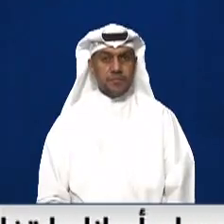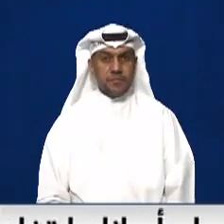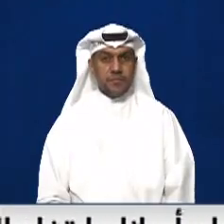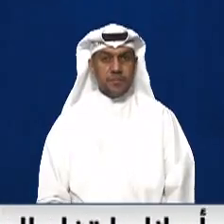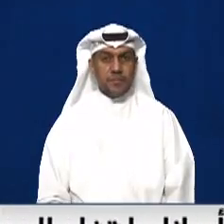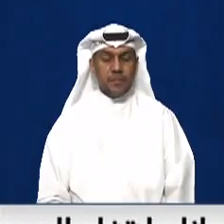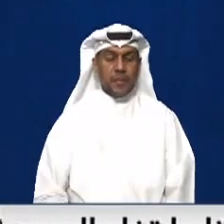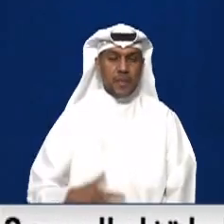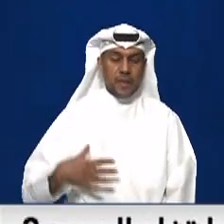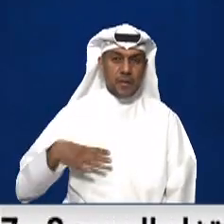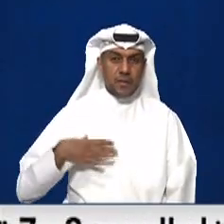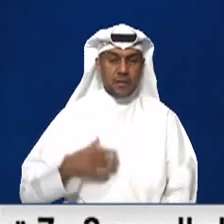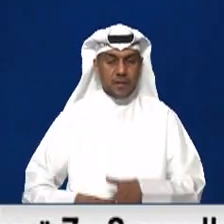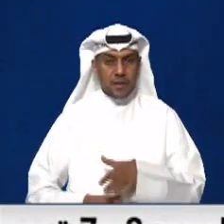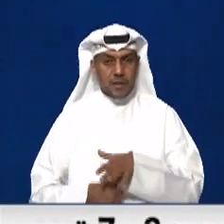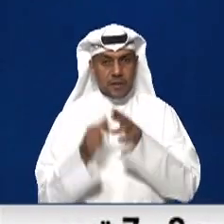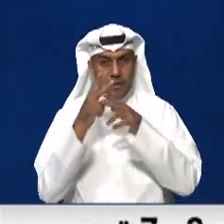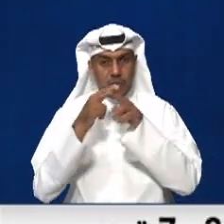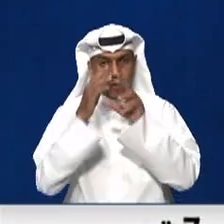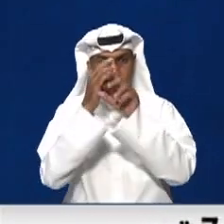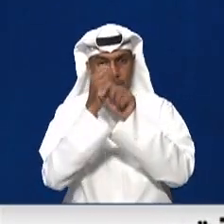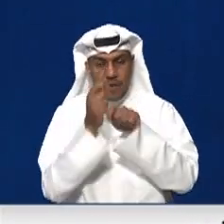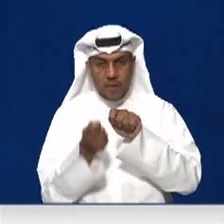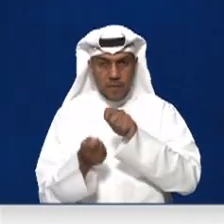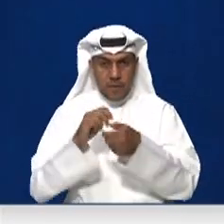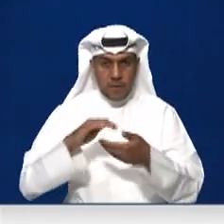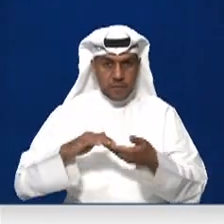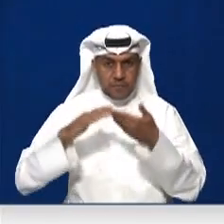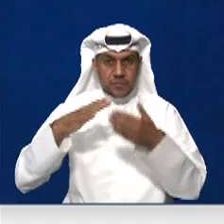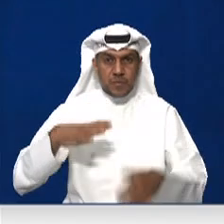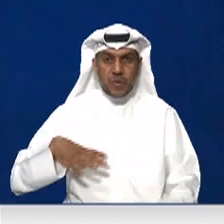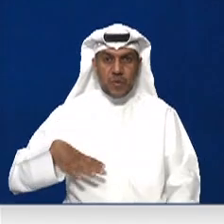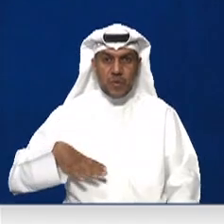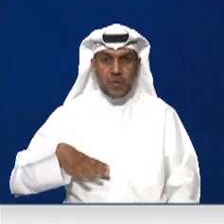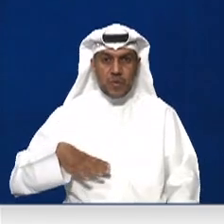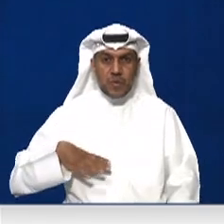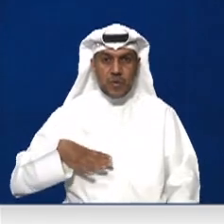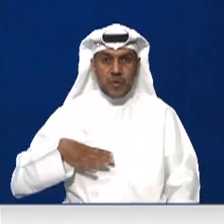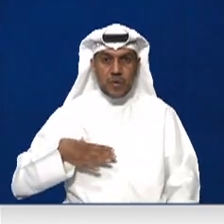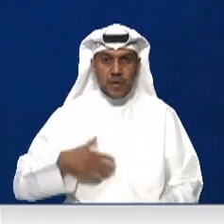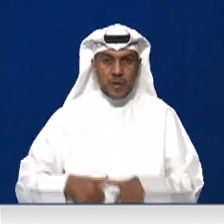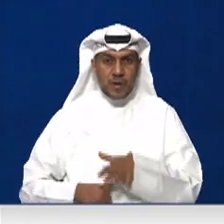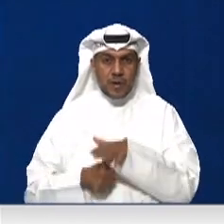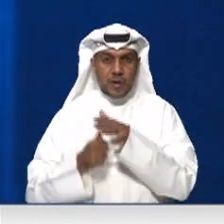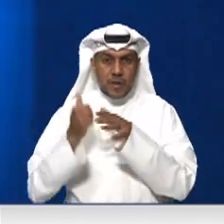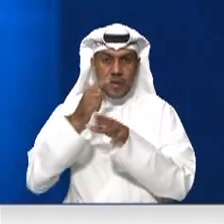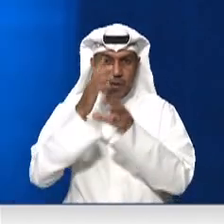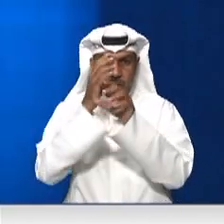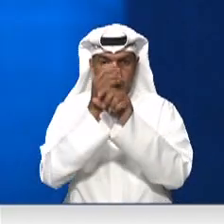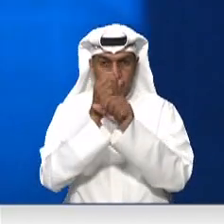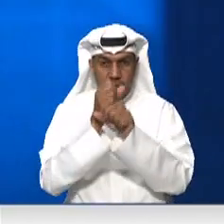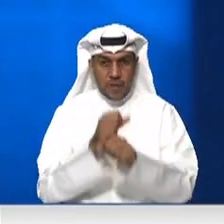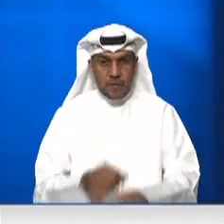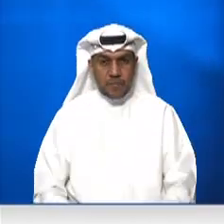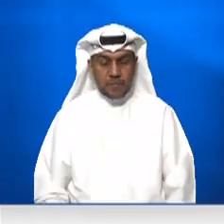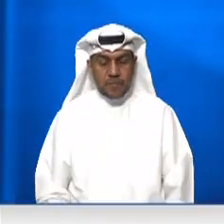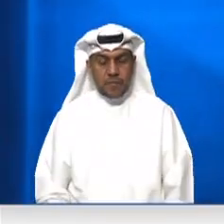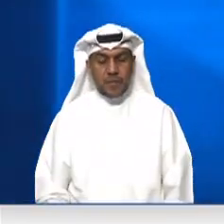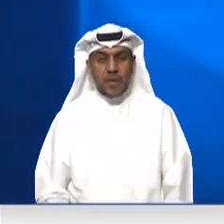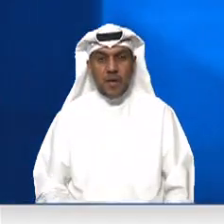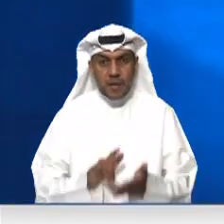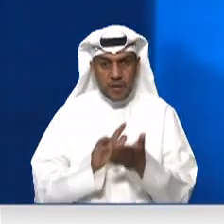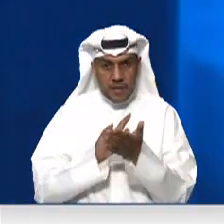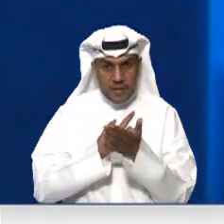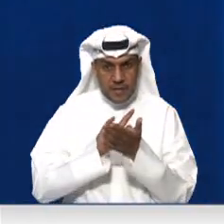ممثل حضرة صاحب السمو أمير البلاد الشيخ نواف أحمد الجابر الصباح حفظه الله كان قد غادر